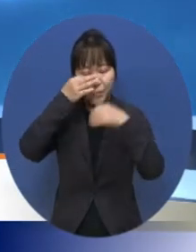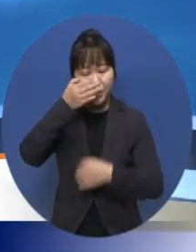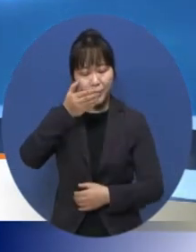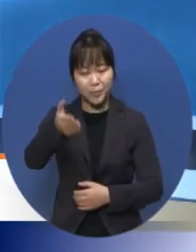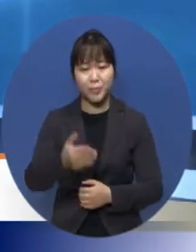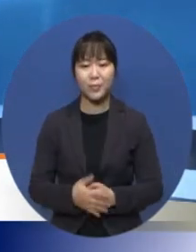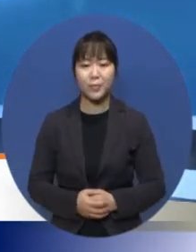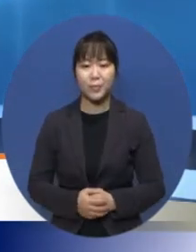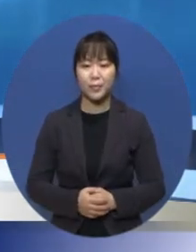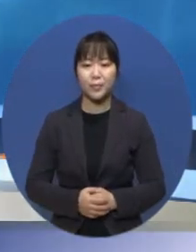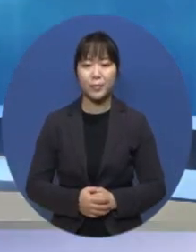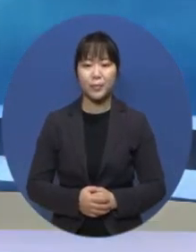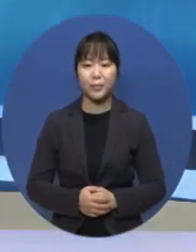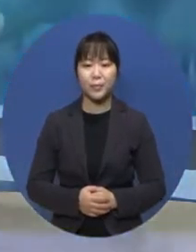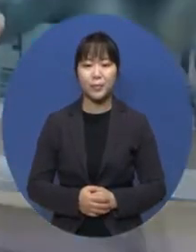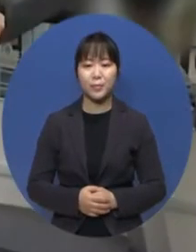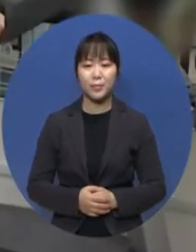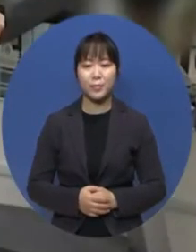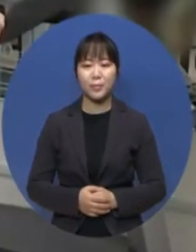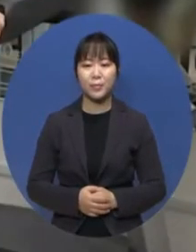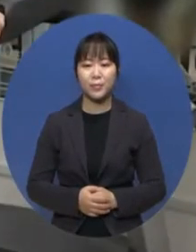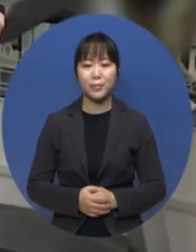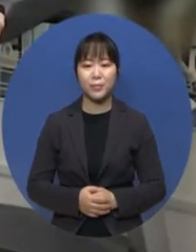기자가 들어봤습니다.